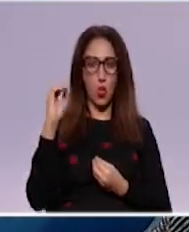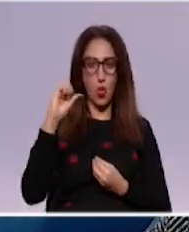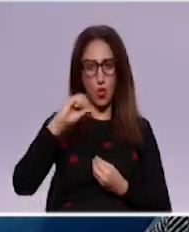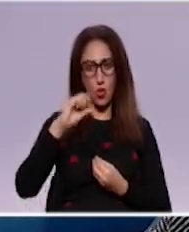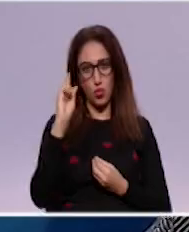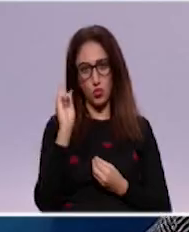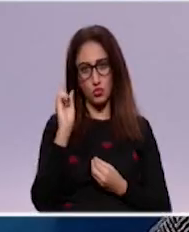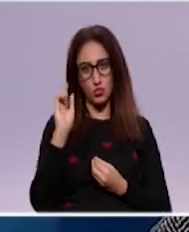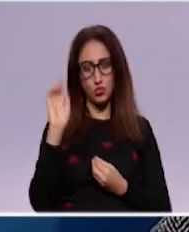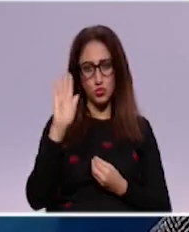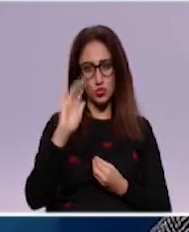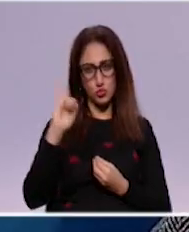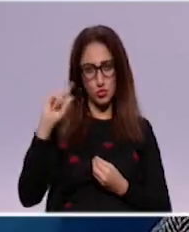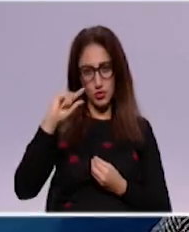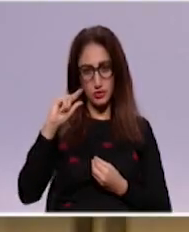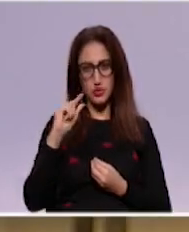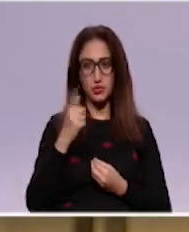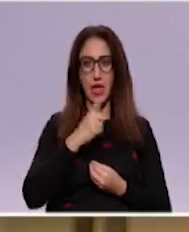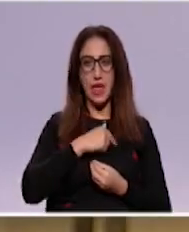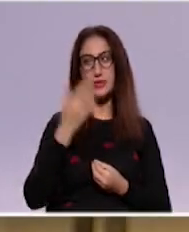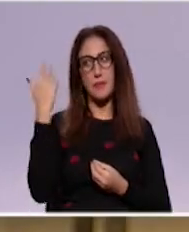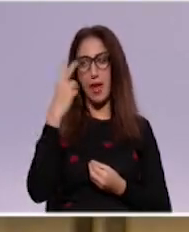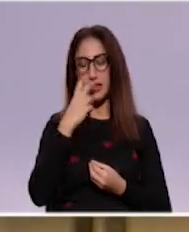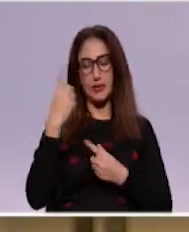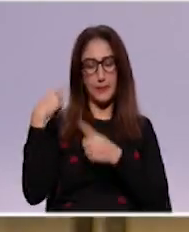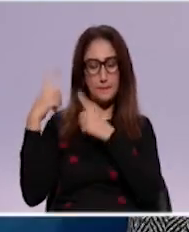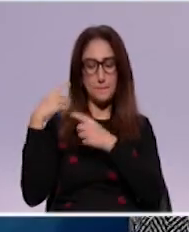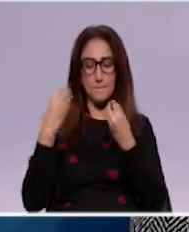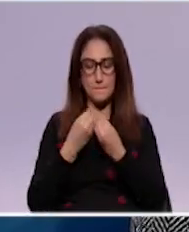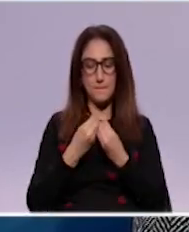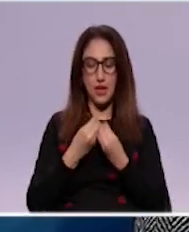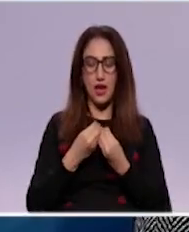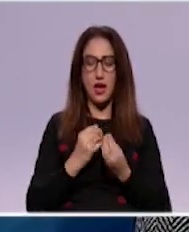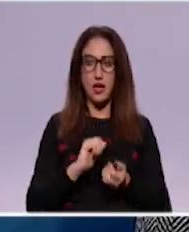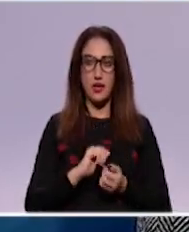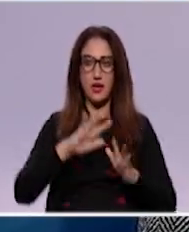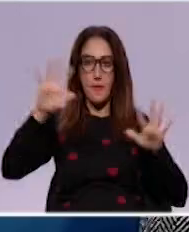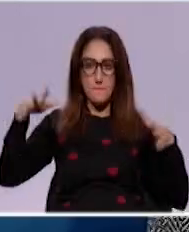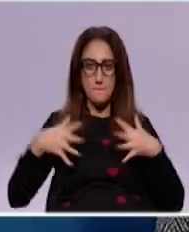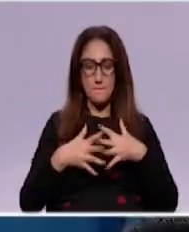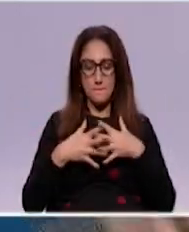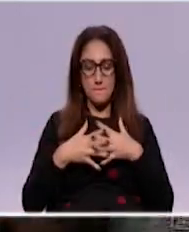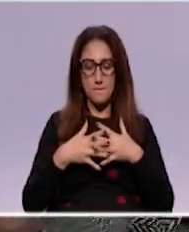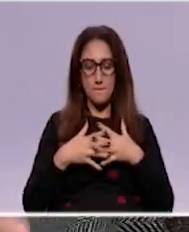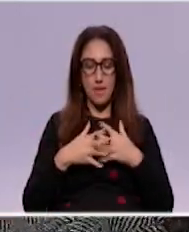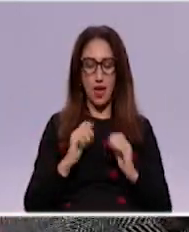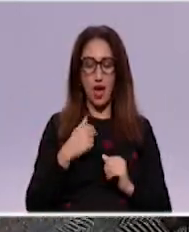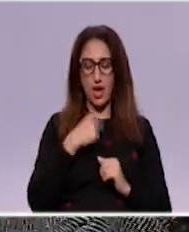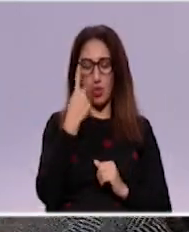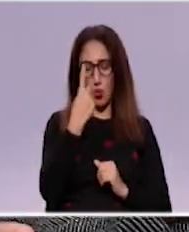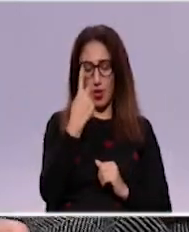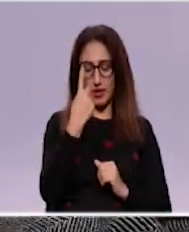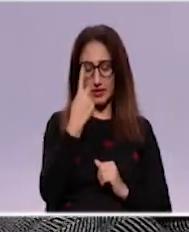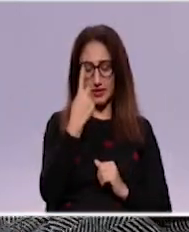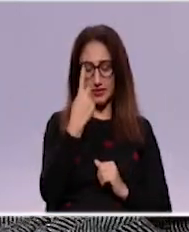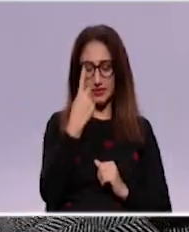اللي بيغني انجليزي، وصادق الليني. والفرقة دي ادتني خبرة عملية، انا كنت الوحيد فيهم